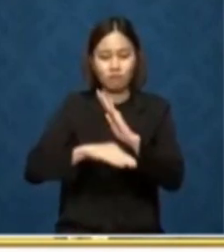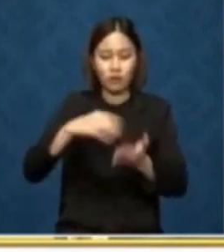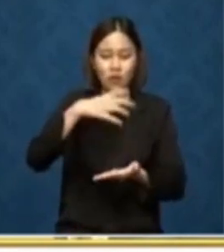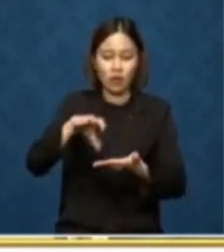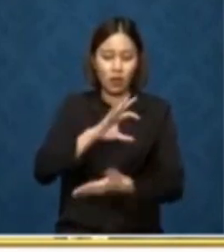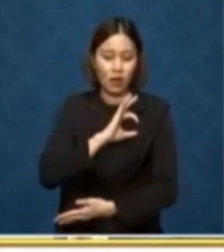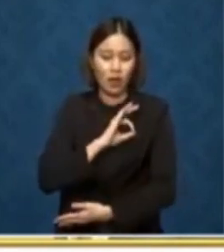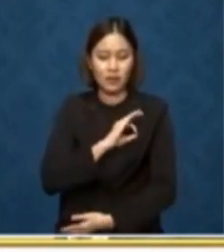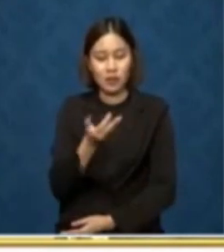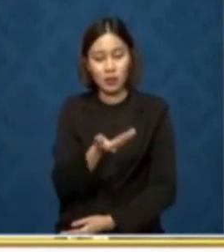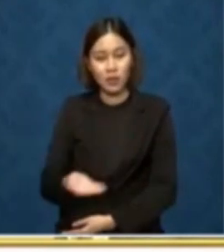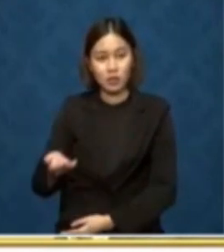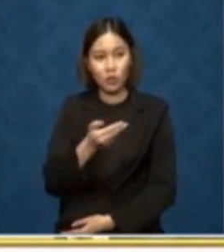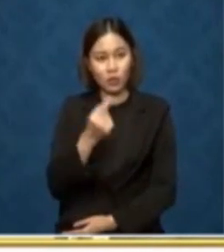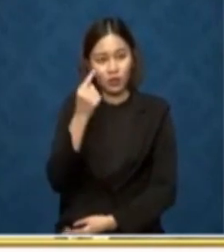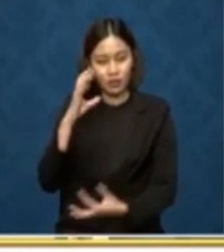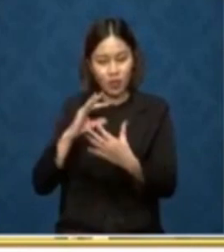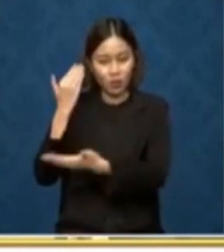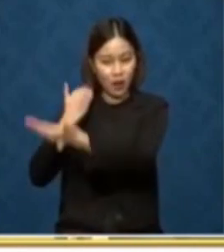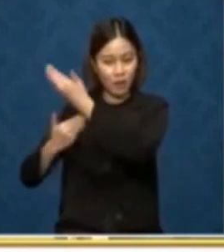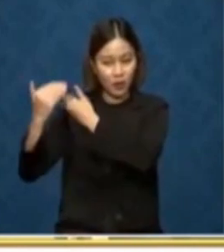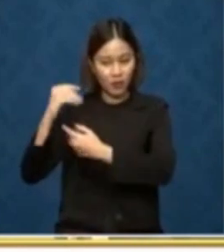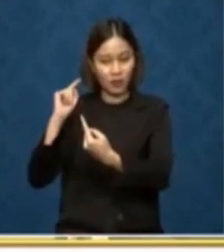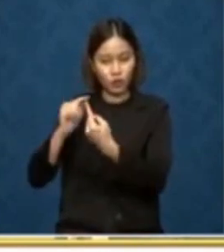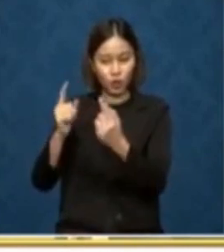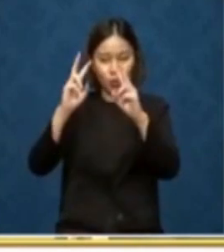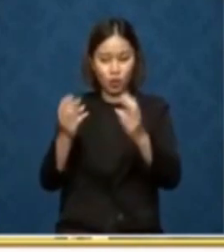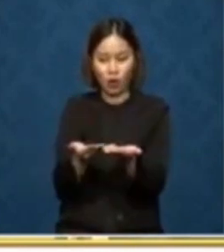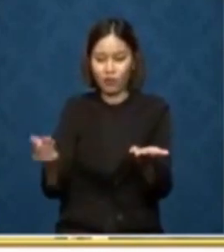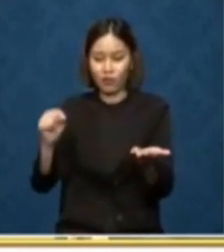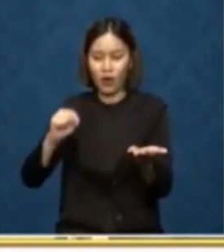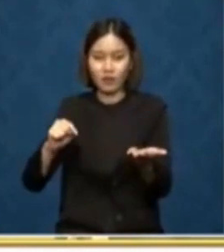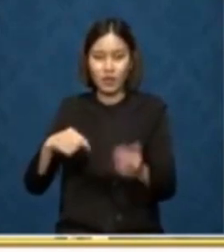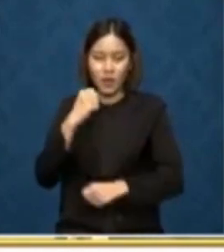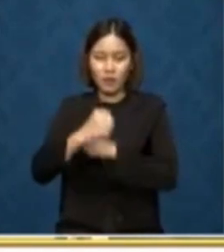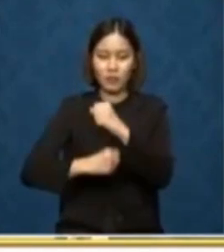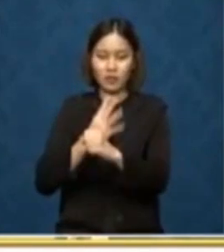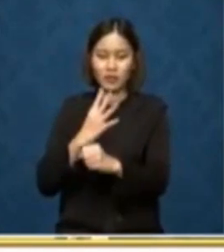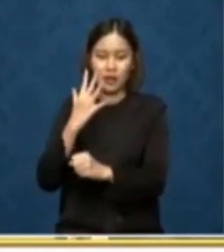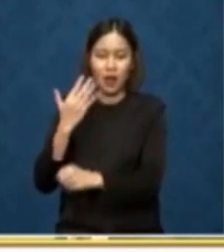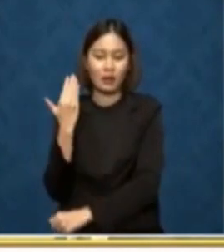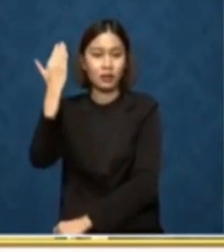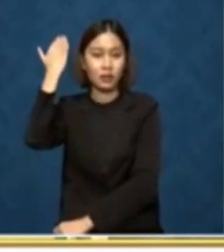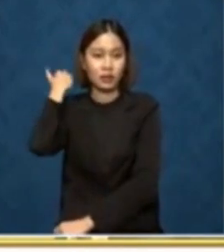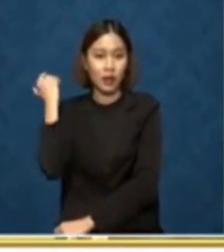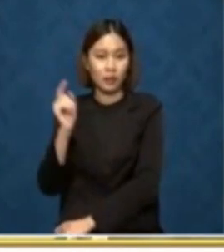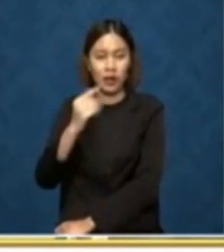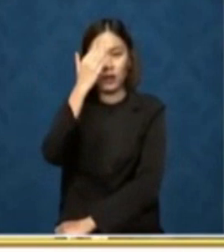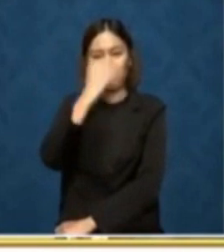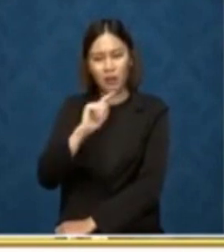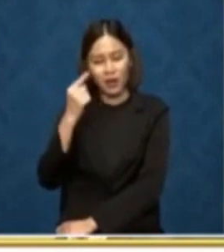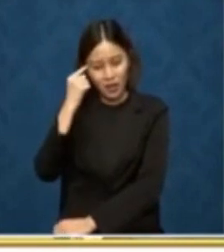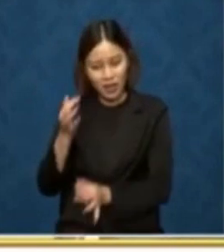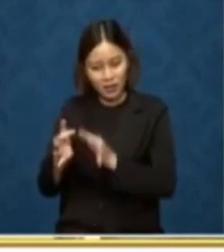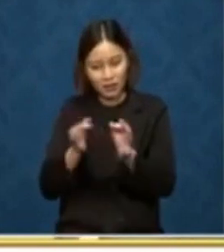งใหท่ประทานแลเพื่อนสมาชิกดูถึประวตสาทยของการเดนทางขยะตินี้ในช่วง 4 5 ปีที่ผ่านมานนะครับกเพื่